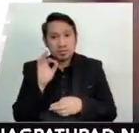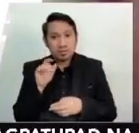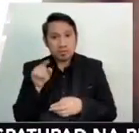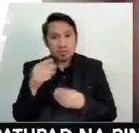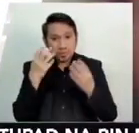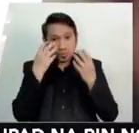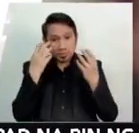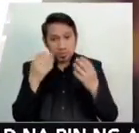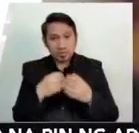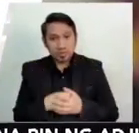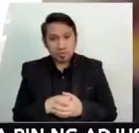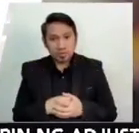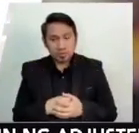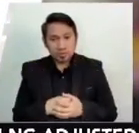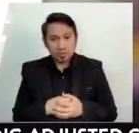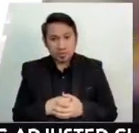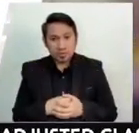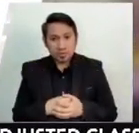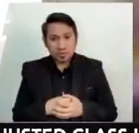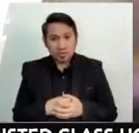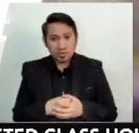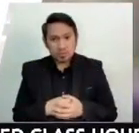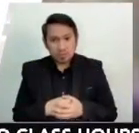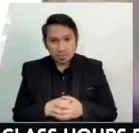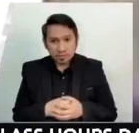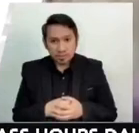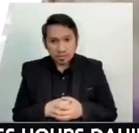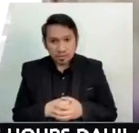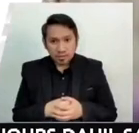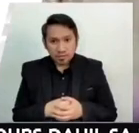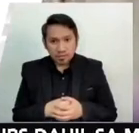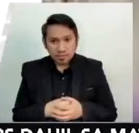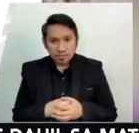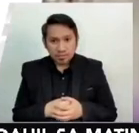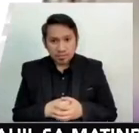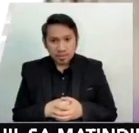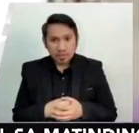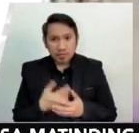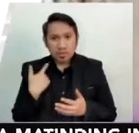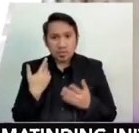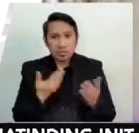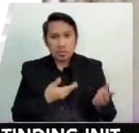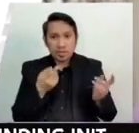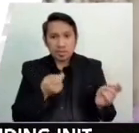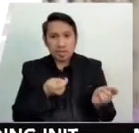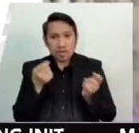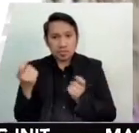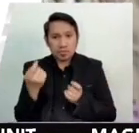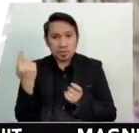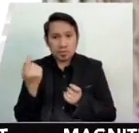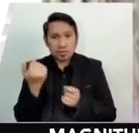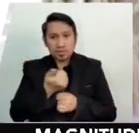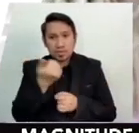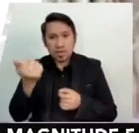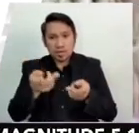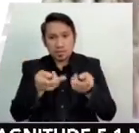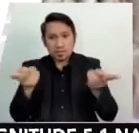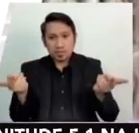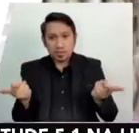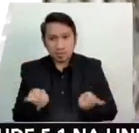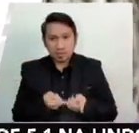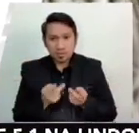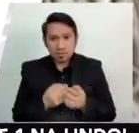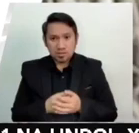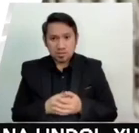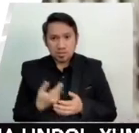maagbasa, napit na sila maigo sa sundang. Anak ko nga, mami, kuhaon na lang nga